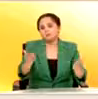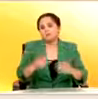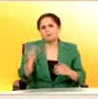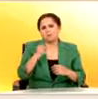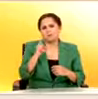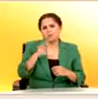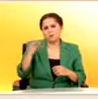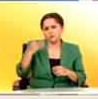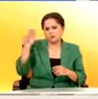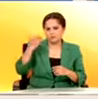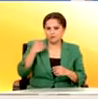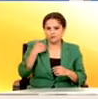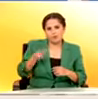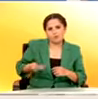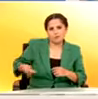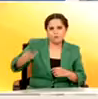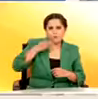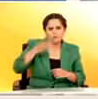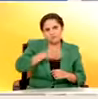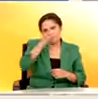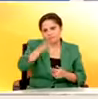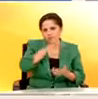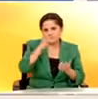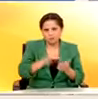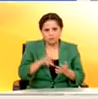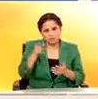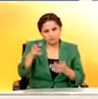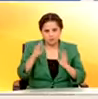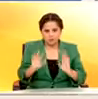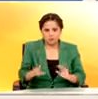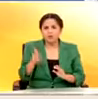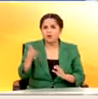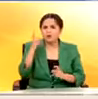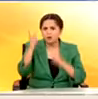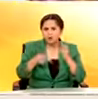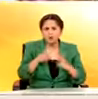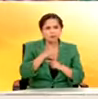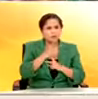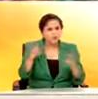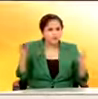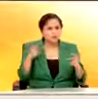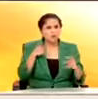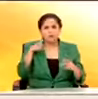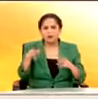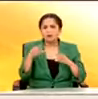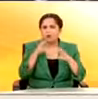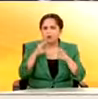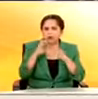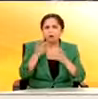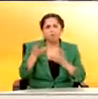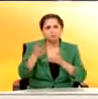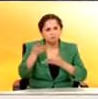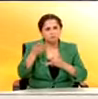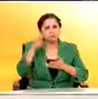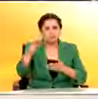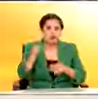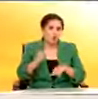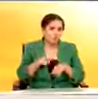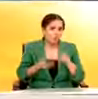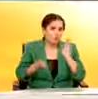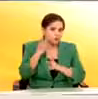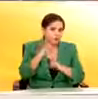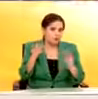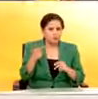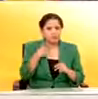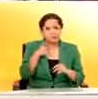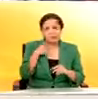हफ्ते पहले मैं भूटान गया था। ऐसे दौरों में अलग अलग प्रकार के संवाद और चर्चाओं का अवसर मिलता है। अपनी